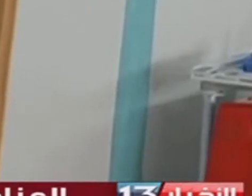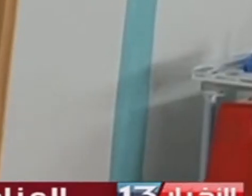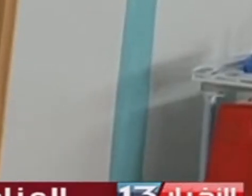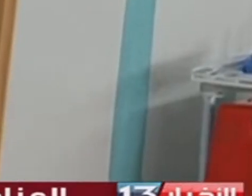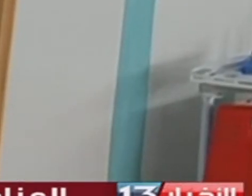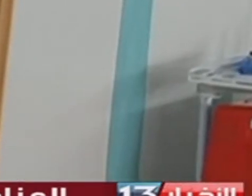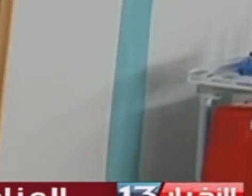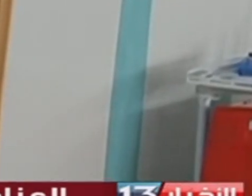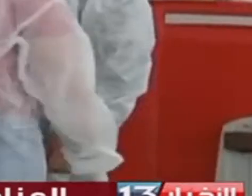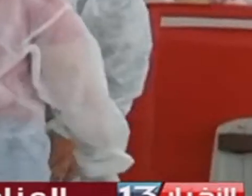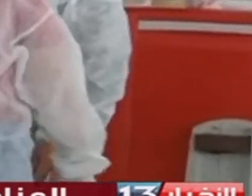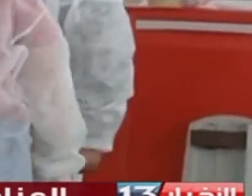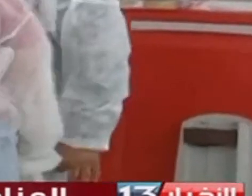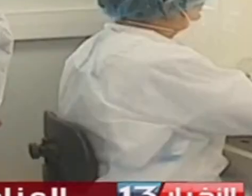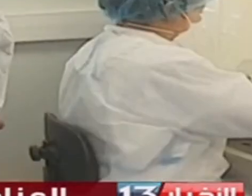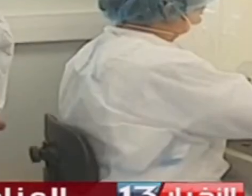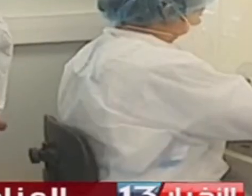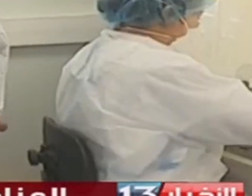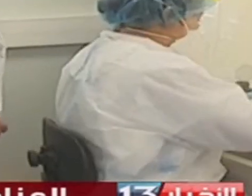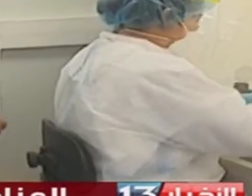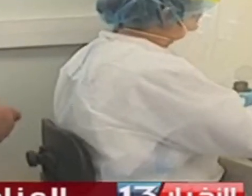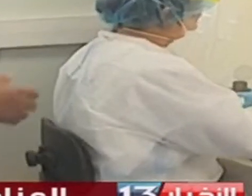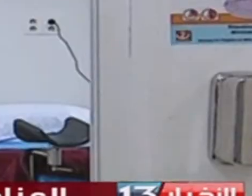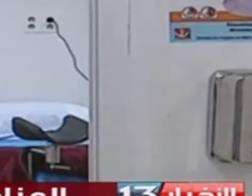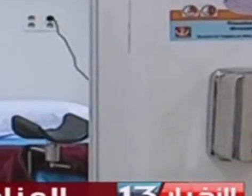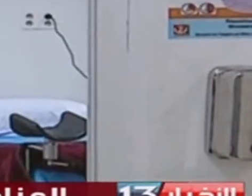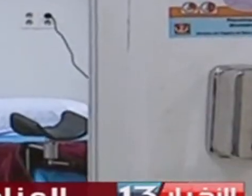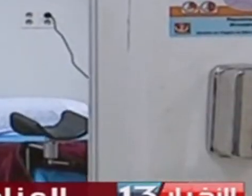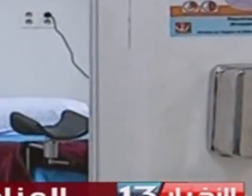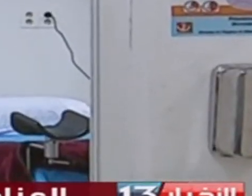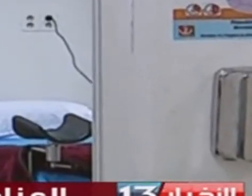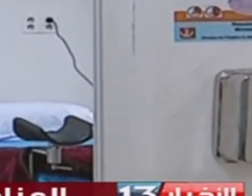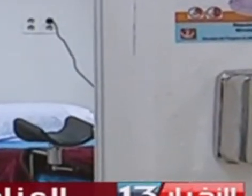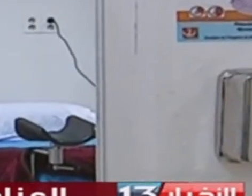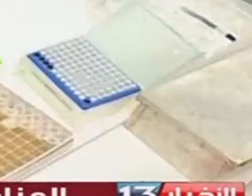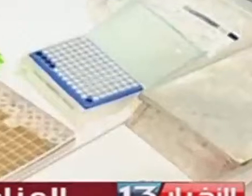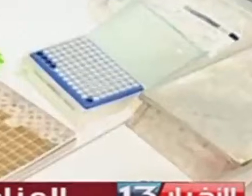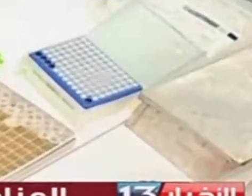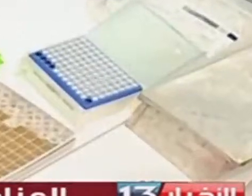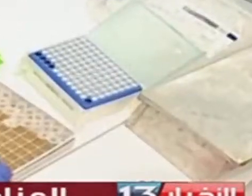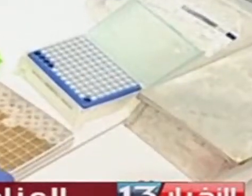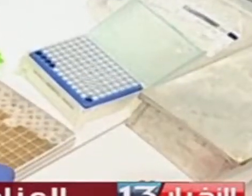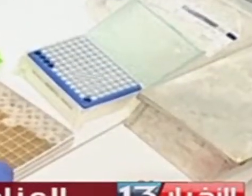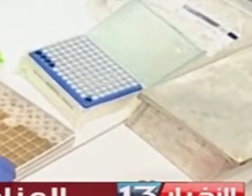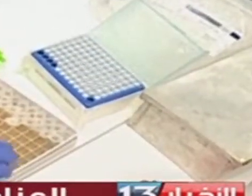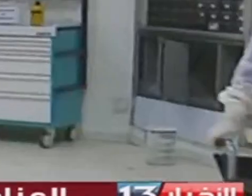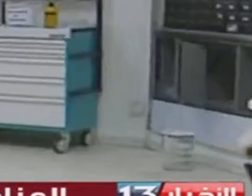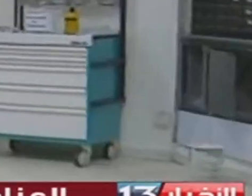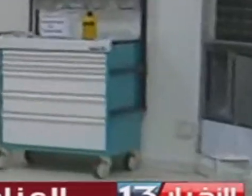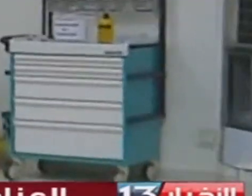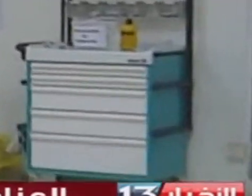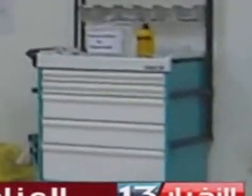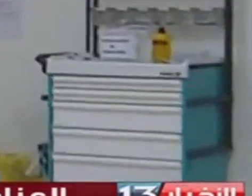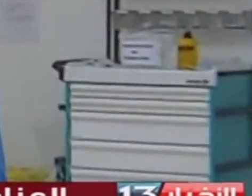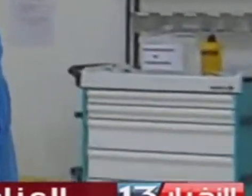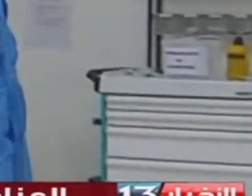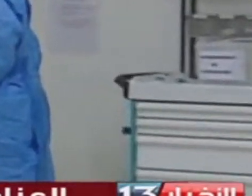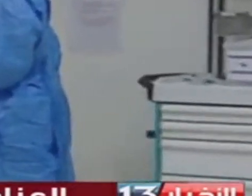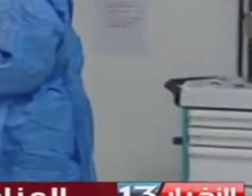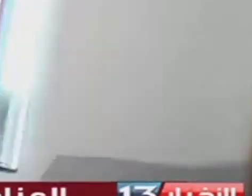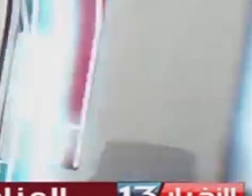الصعوبات اللوجيستيه التي تشهدها عديد الولايات واخر حصيله الضحايا تكشف عن مائه وخمسه وفيات واكثر من الفين